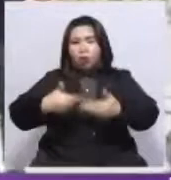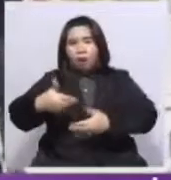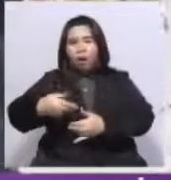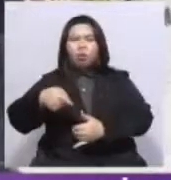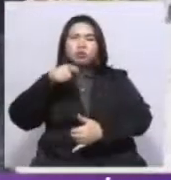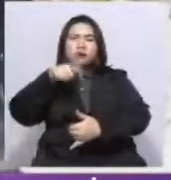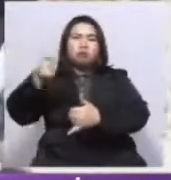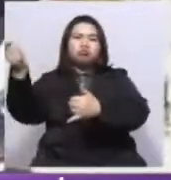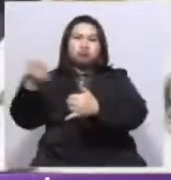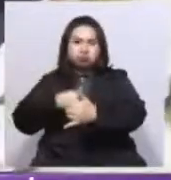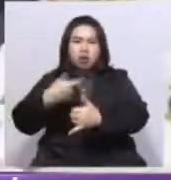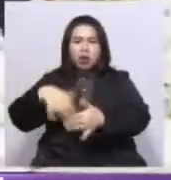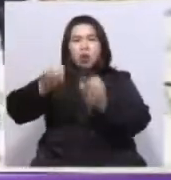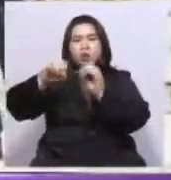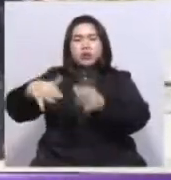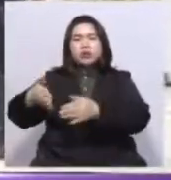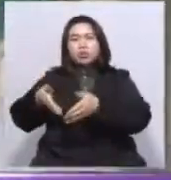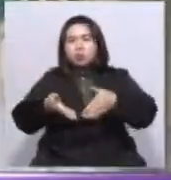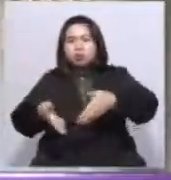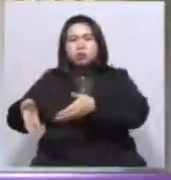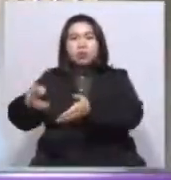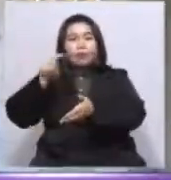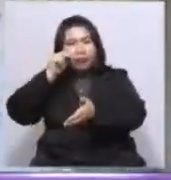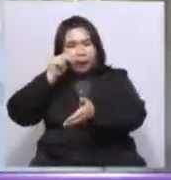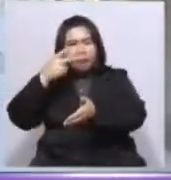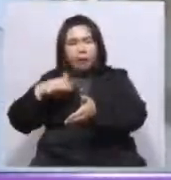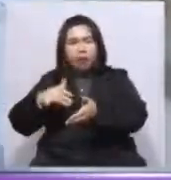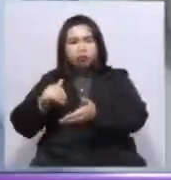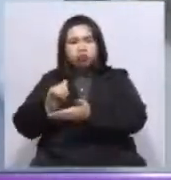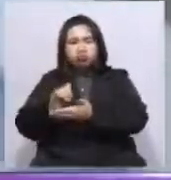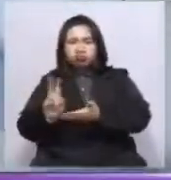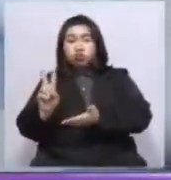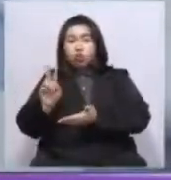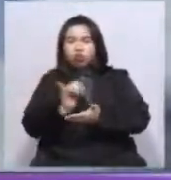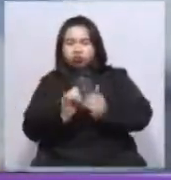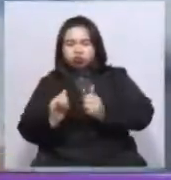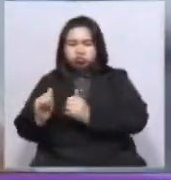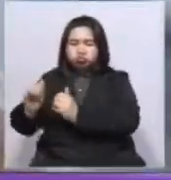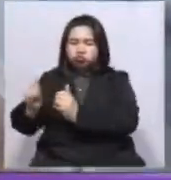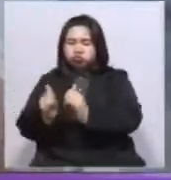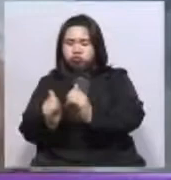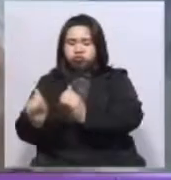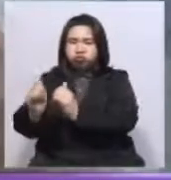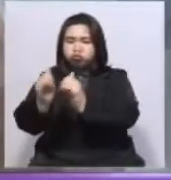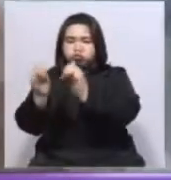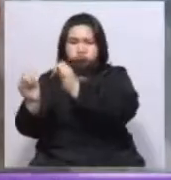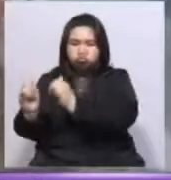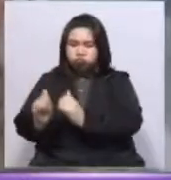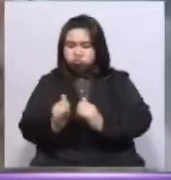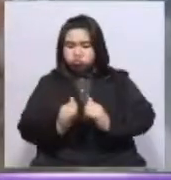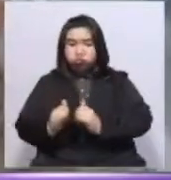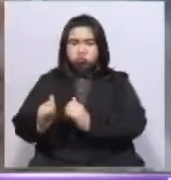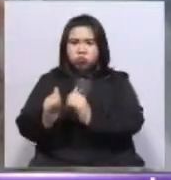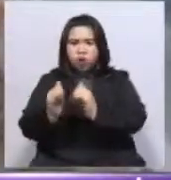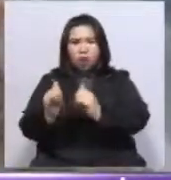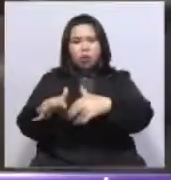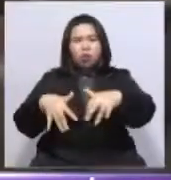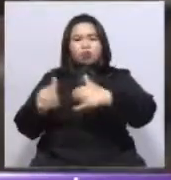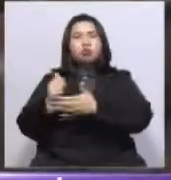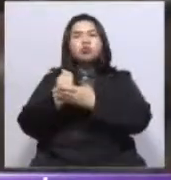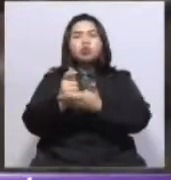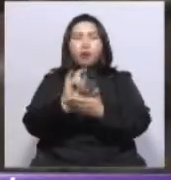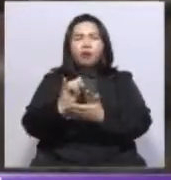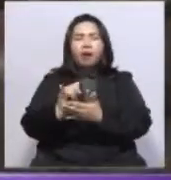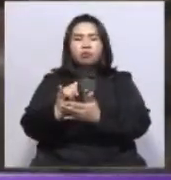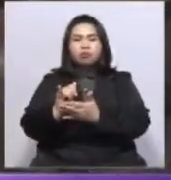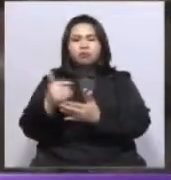ชีวิตและนำศพไปทิ้งคลองปาเระต่อมาศพทั้งสองได้ลอยวนตามกระแสน้ำขึ้นน้ำลงชาวบ้านจึงช่วยกันน